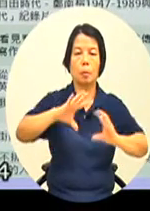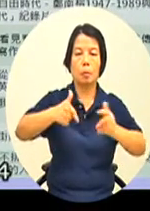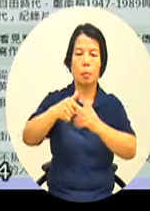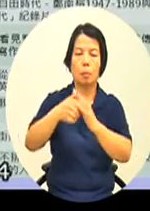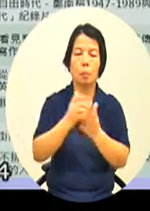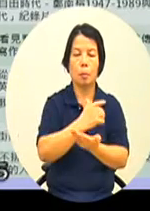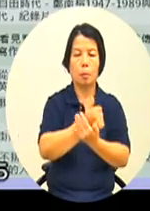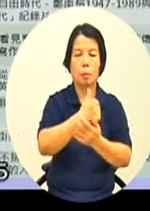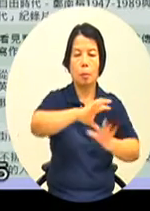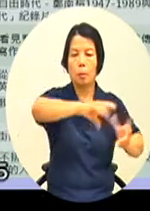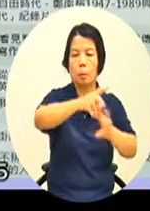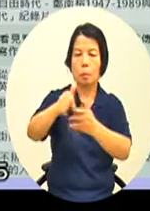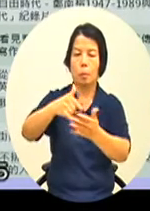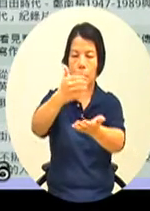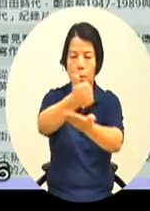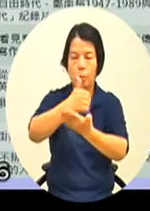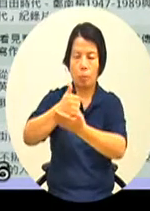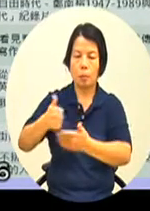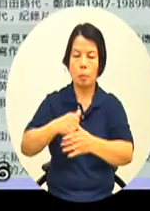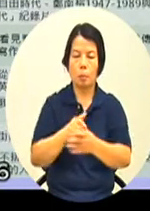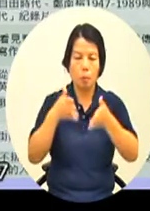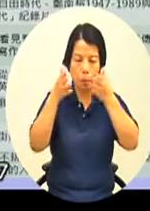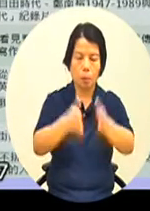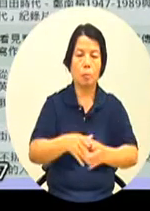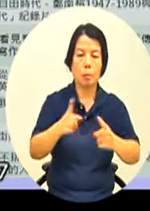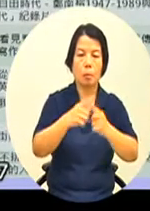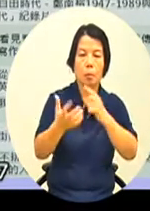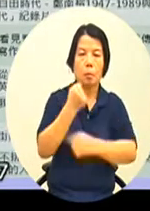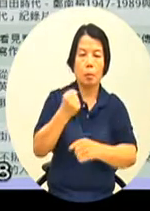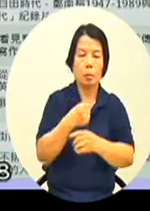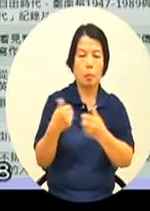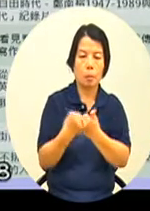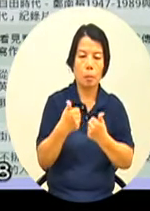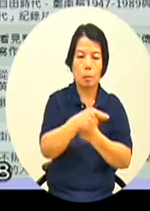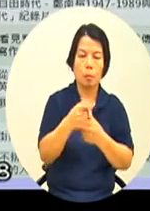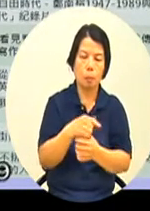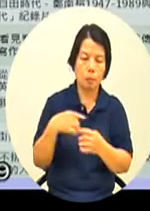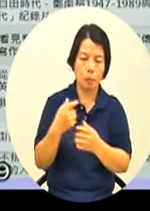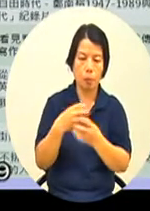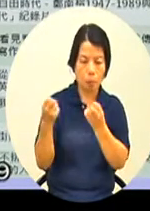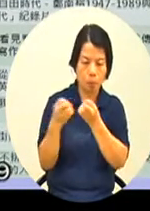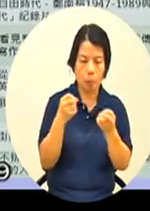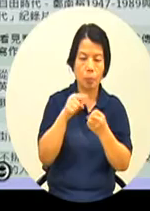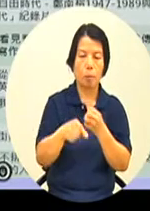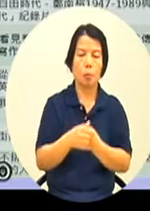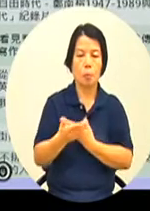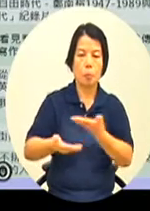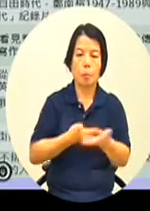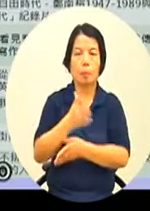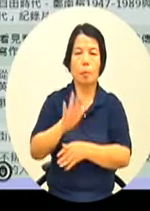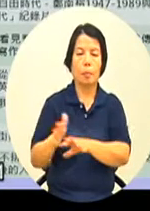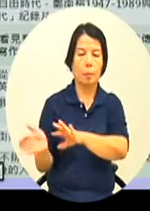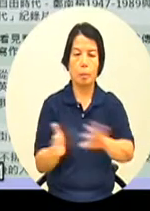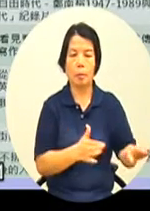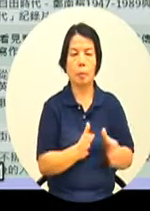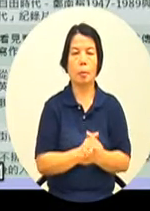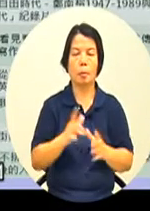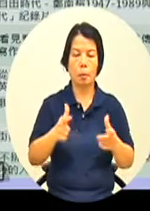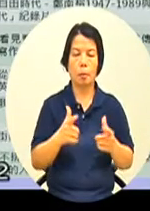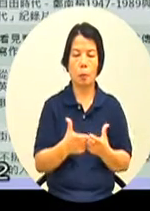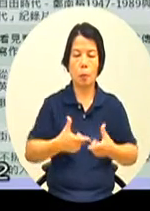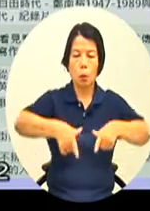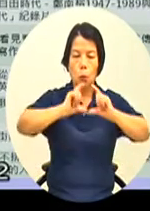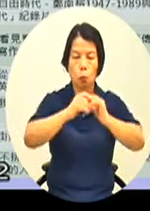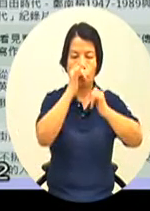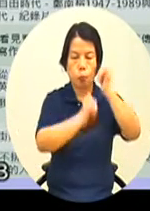有各国的学者专家，我们一起针对人权的议题，我们进行这样一个讨论。 跟交流。那我们也办了重回历史